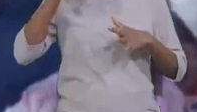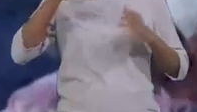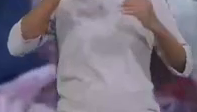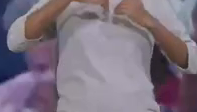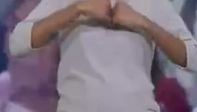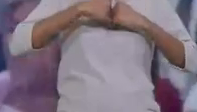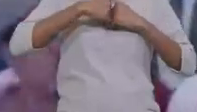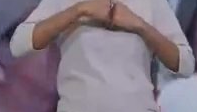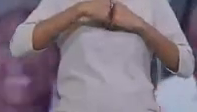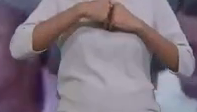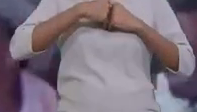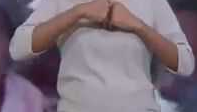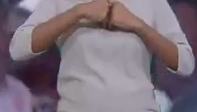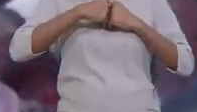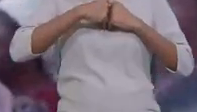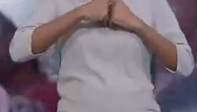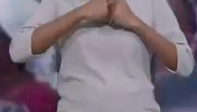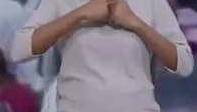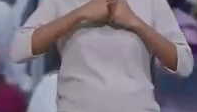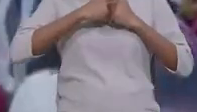et ce que tu as.